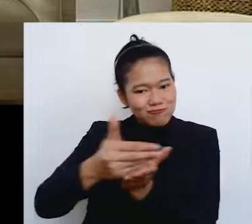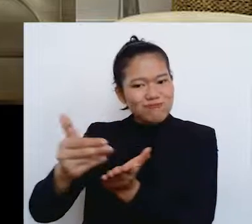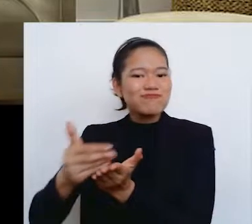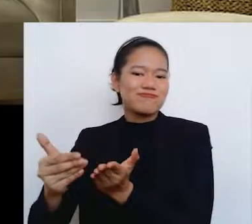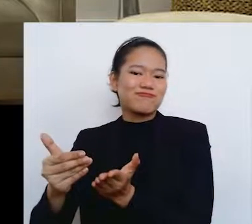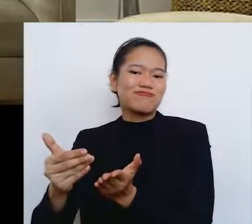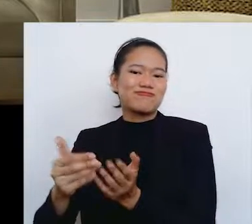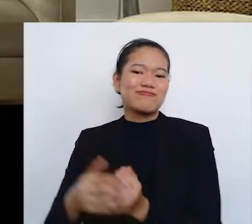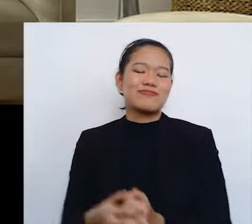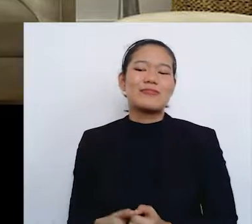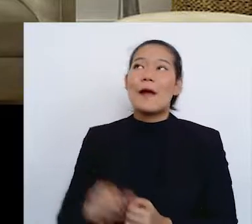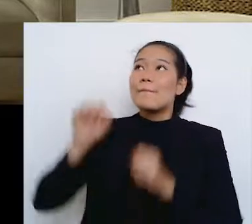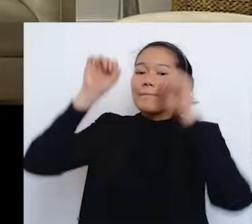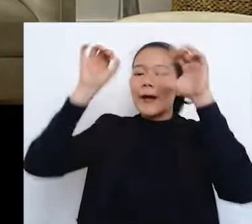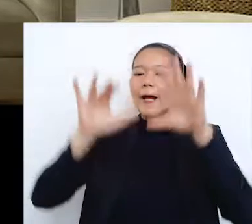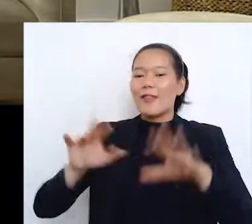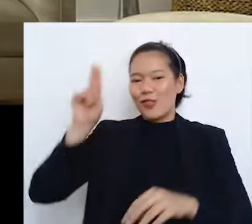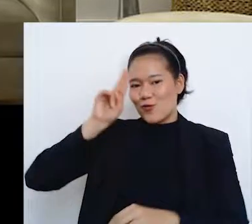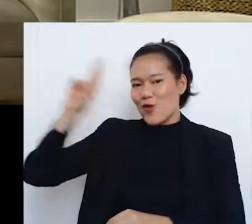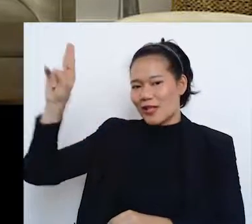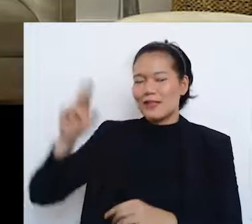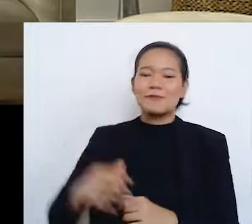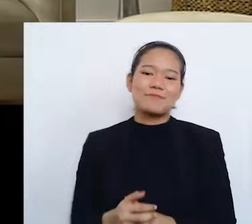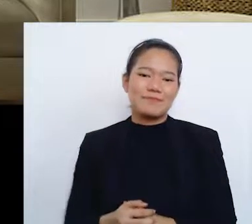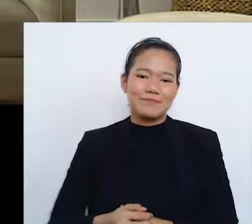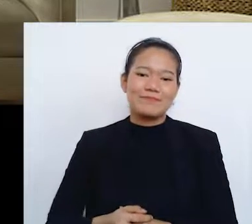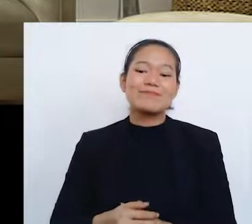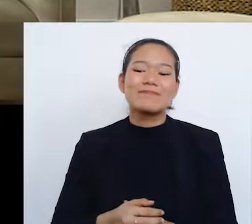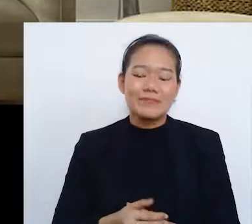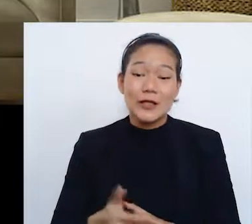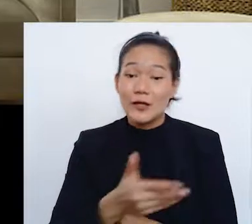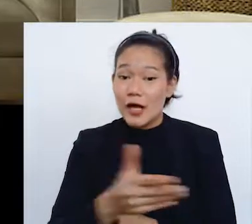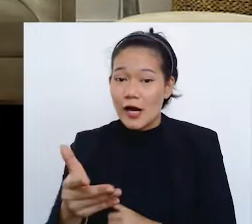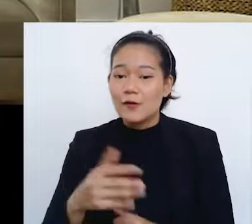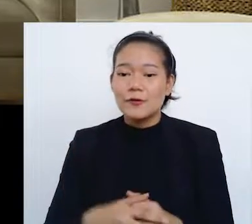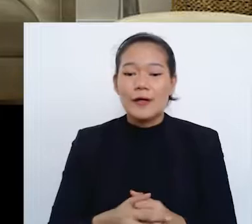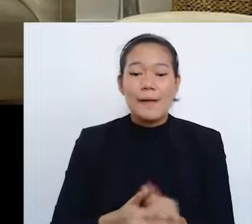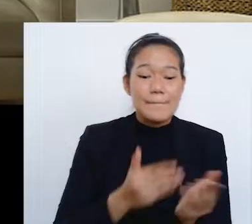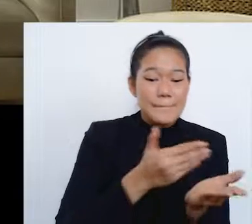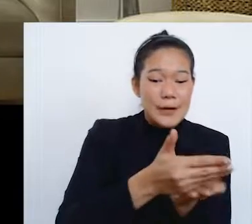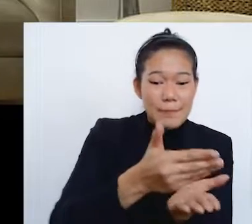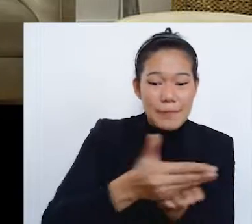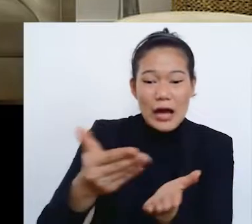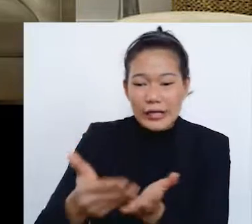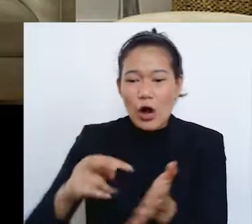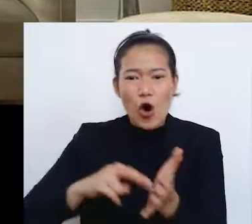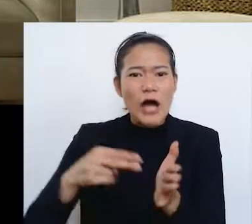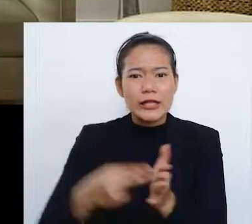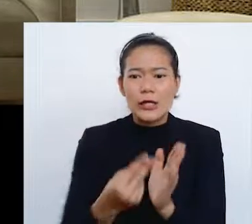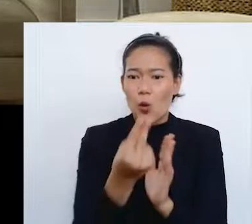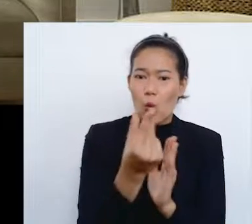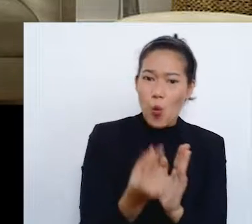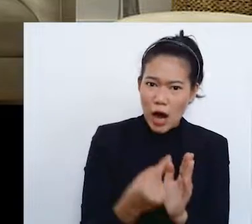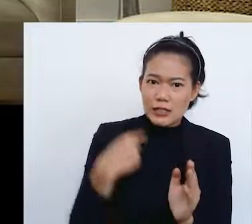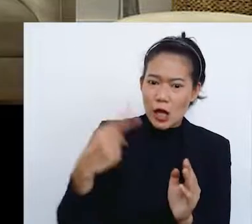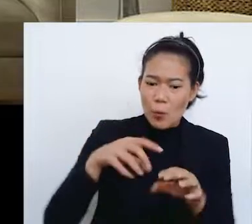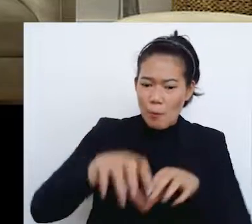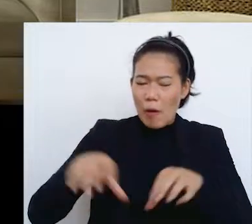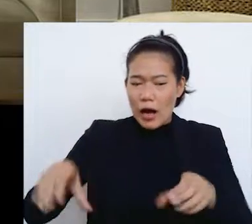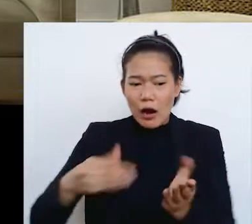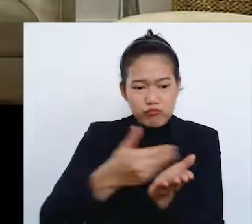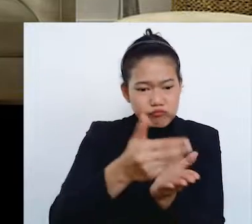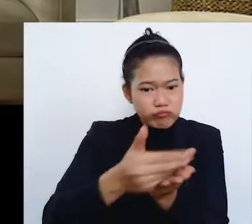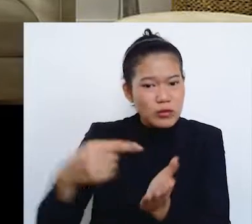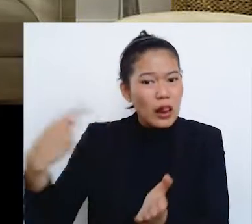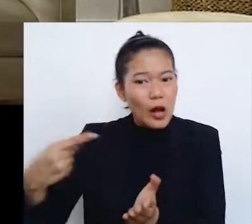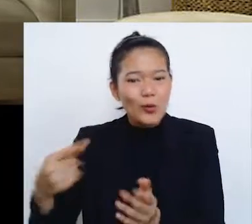saluran berkat-Nya. Saudaraku, sharing memang tidak harus selalu berupa materi. Kita